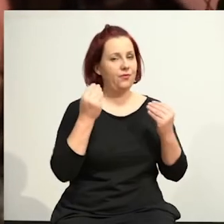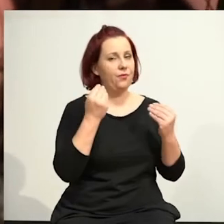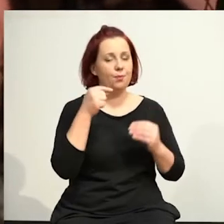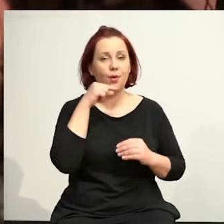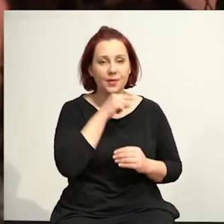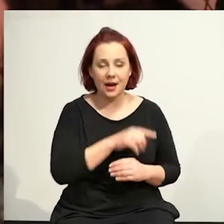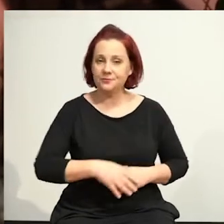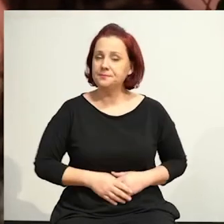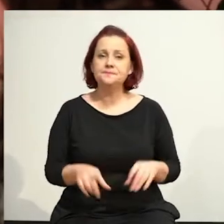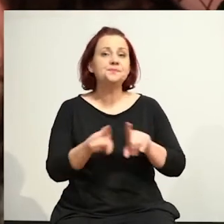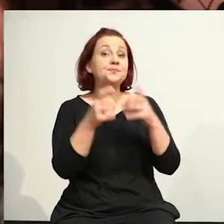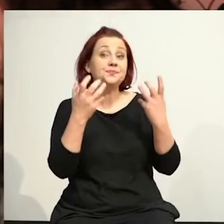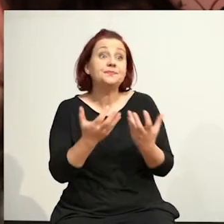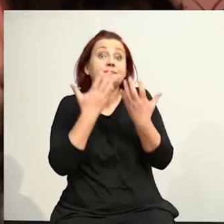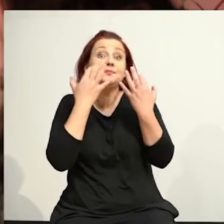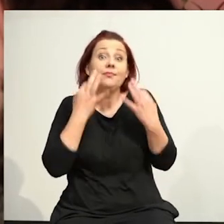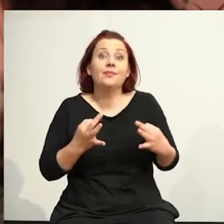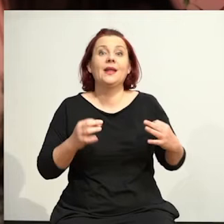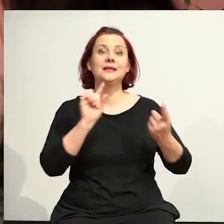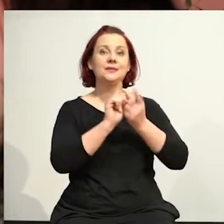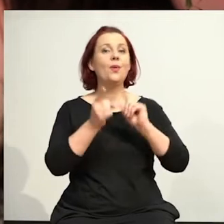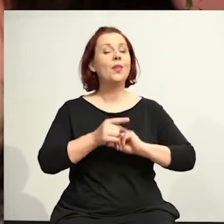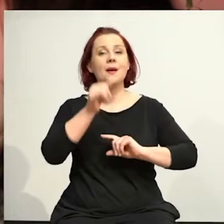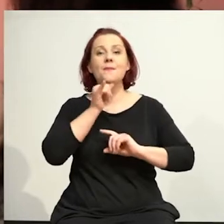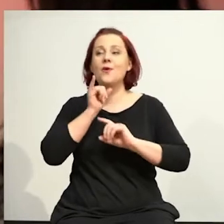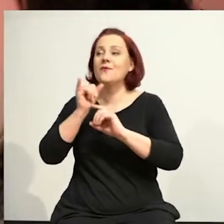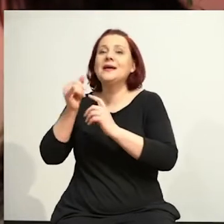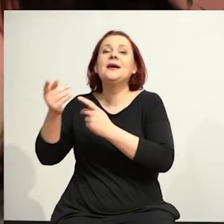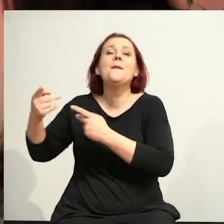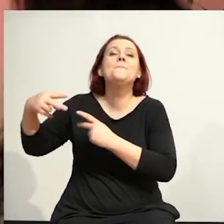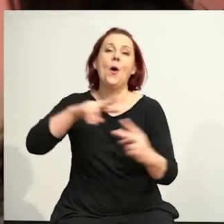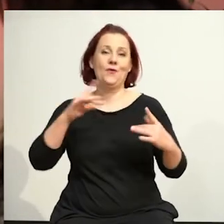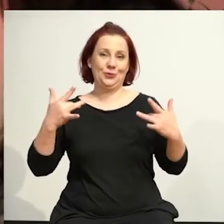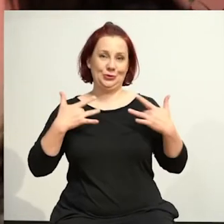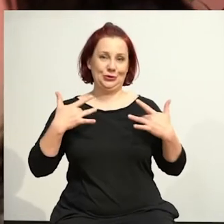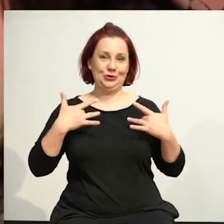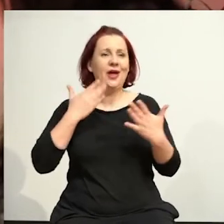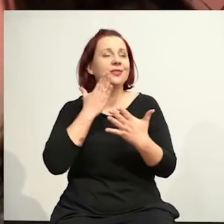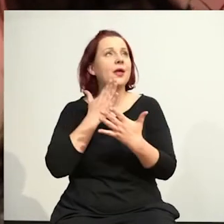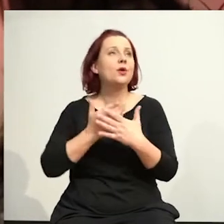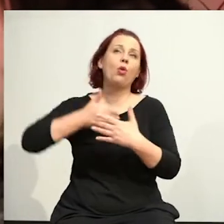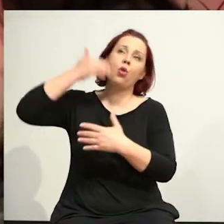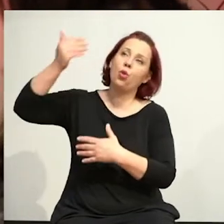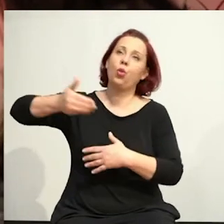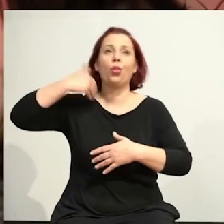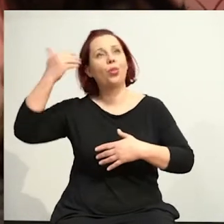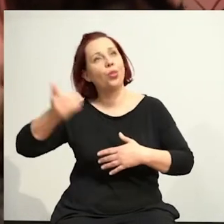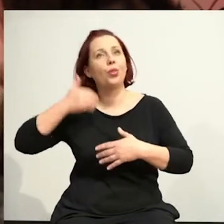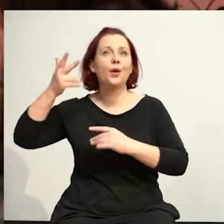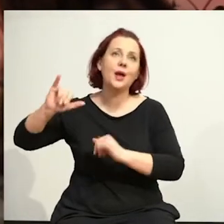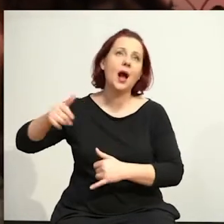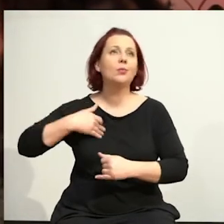I właśnie chciałam, żebyśmy też podczas tego spotkania próbowali go trochę ożywić, żeby odejść od takich akademickich bardzo mocno rysów